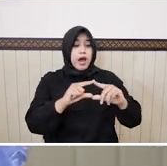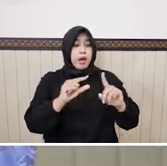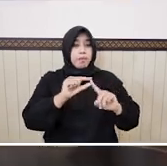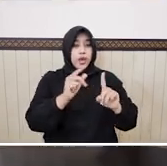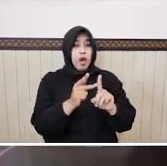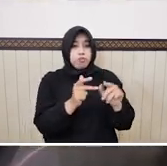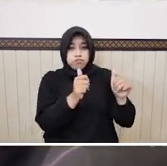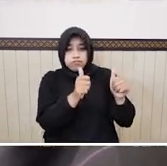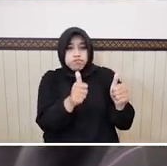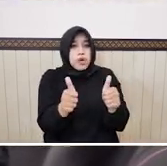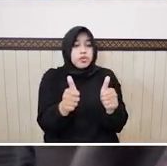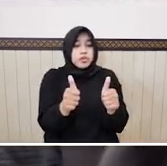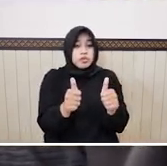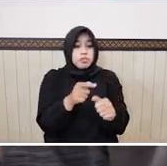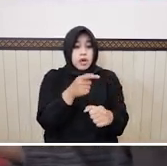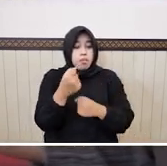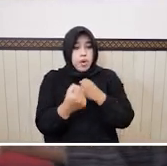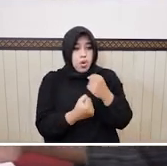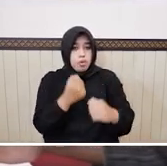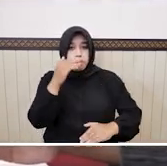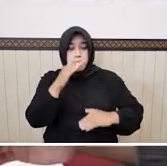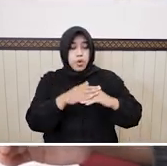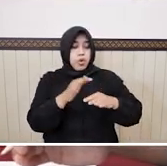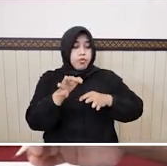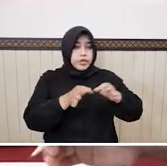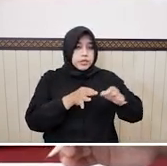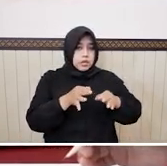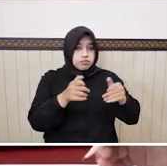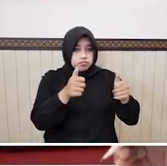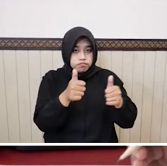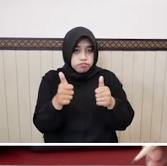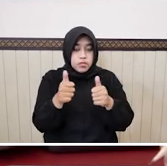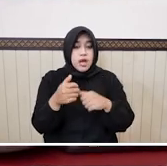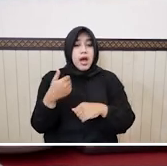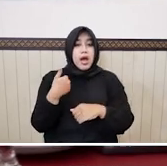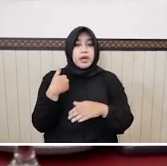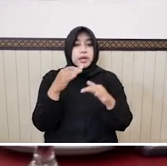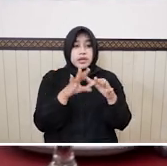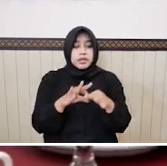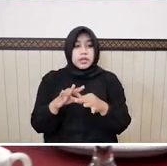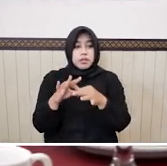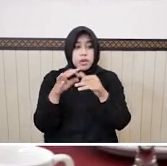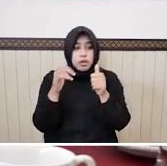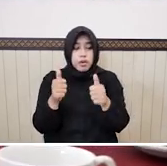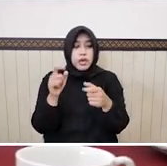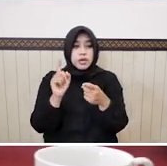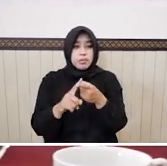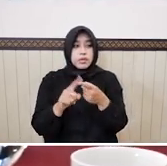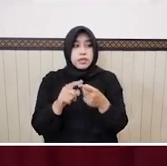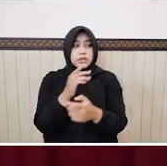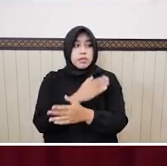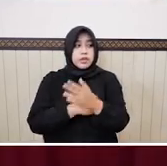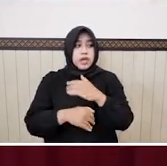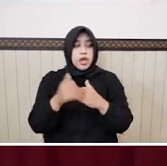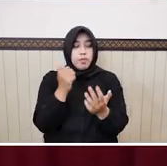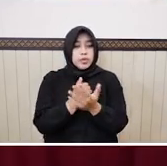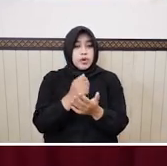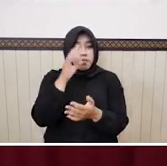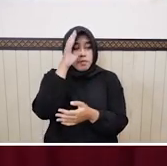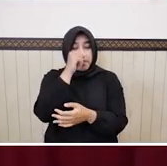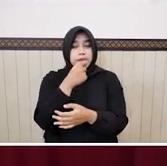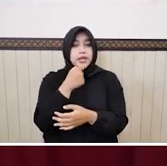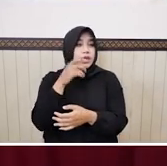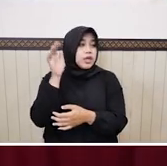mereka melakukan pembunuhan sarana-prasarana juga ada kerjasama yang baik dengan kawan-kawan yang memahami